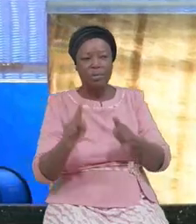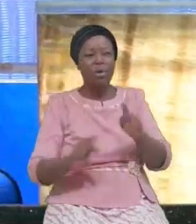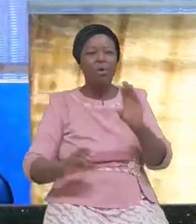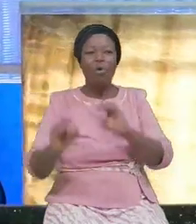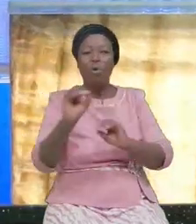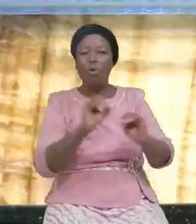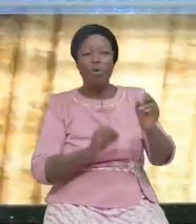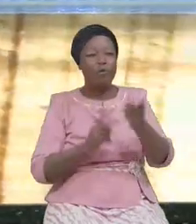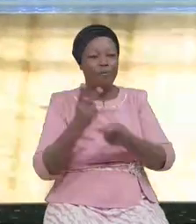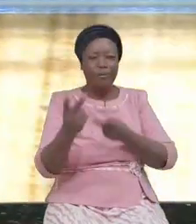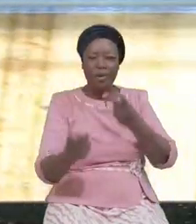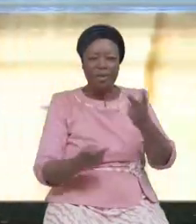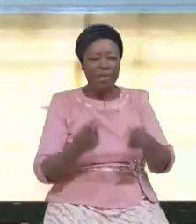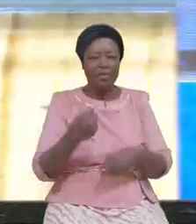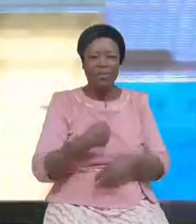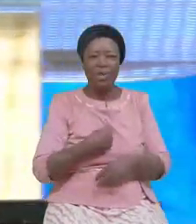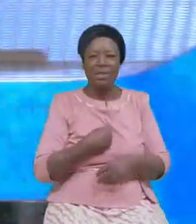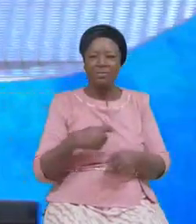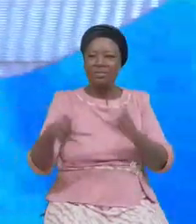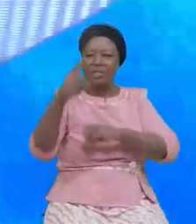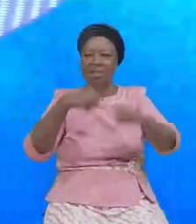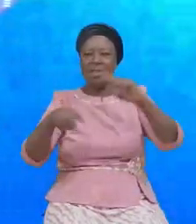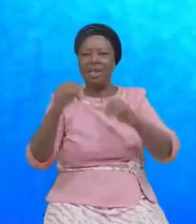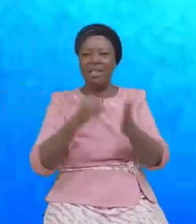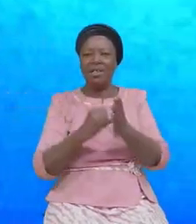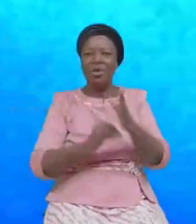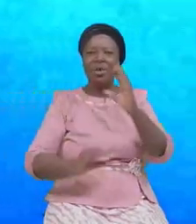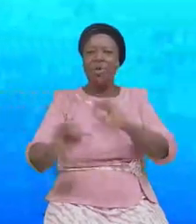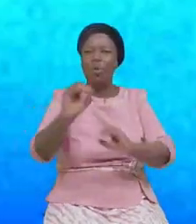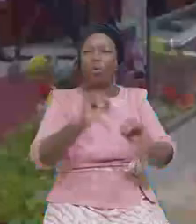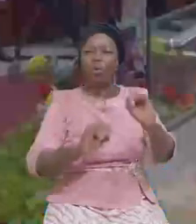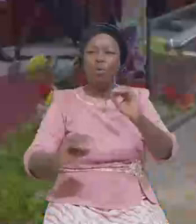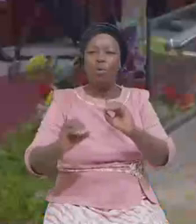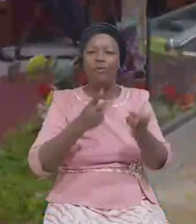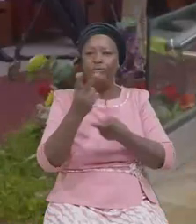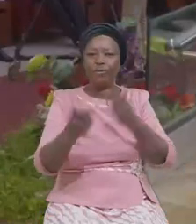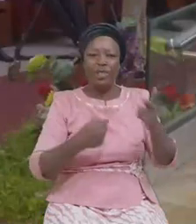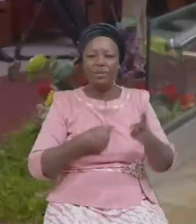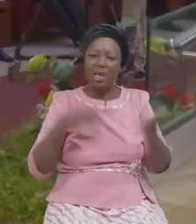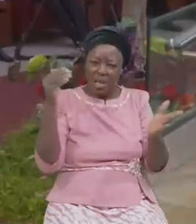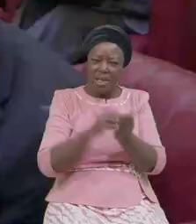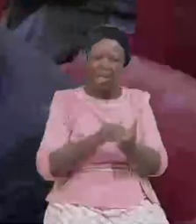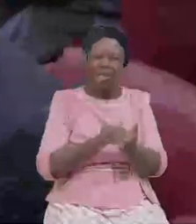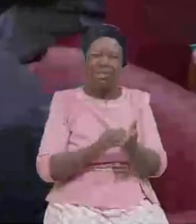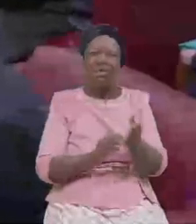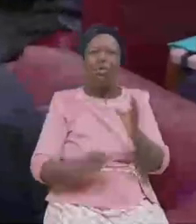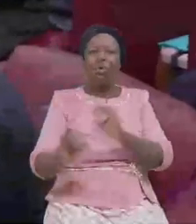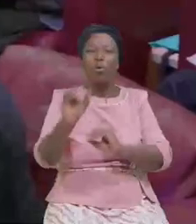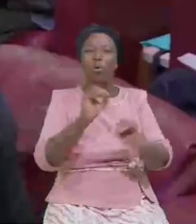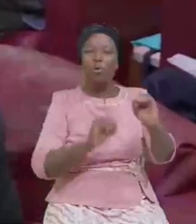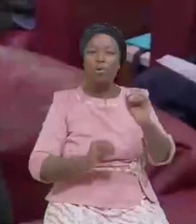Souviens-toi de moi en lui accordant ton secours. Oh, visite-moi, dis-le encore. Oh, visite-moi.